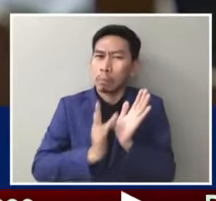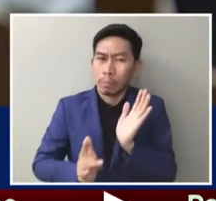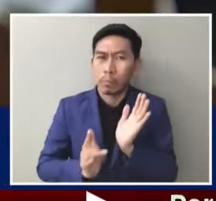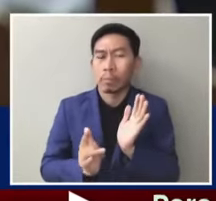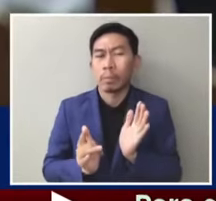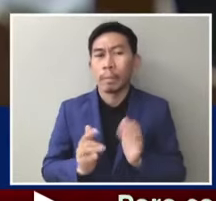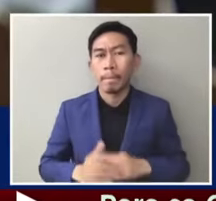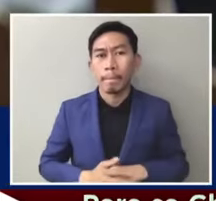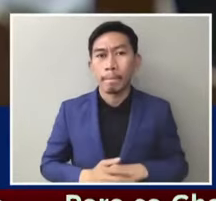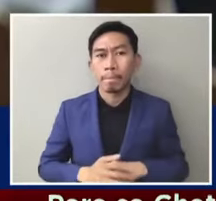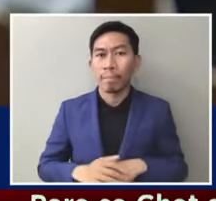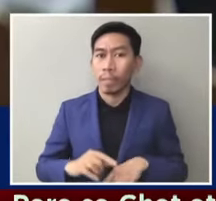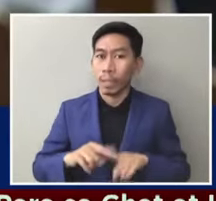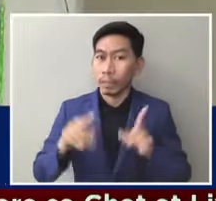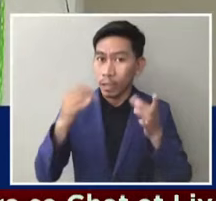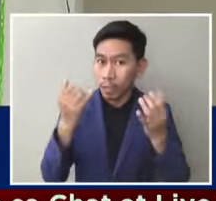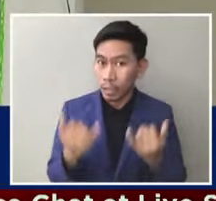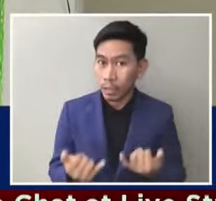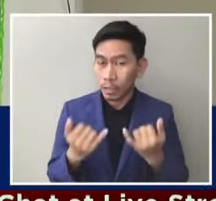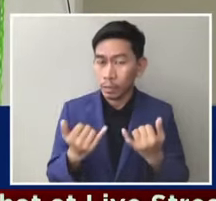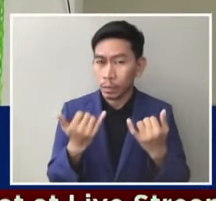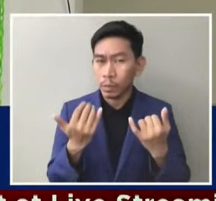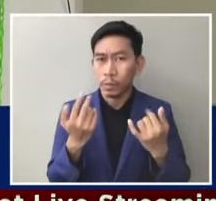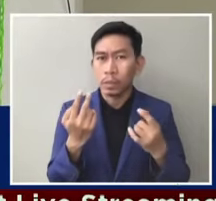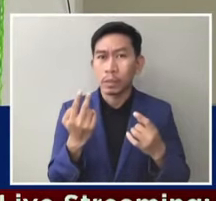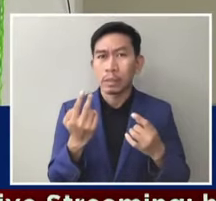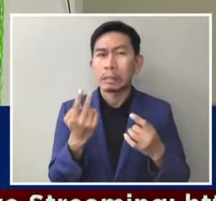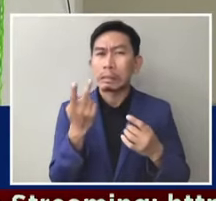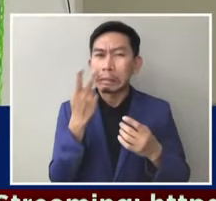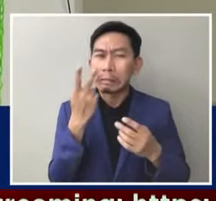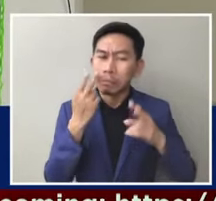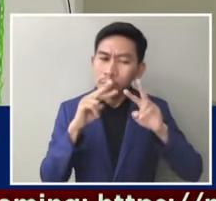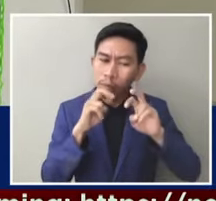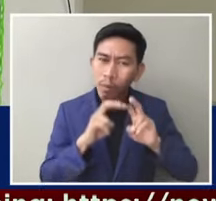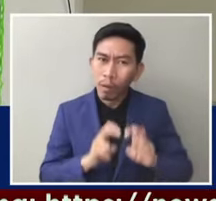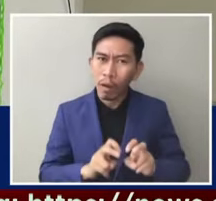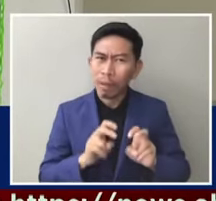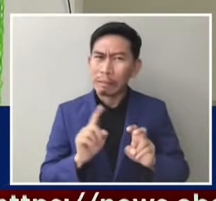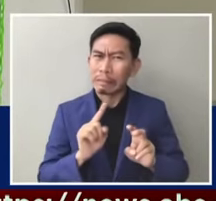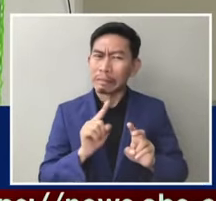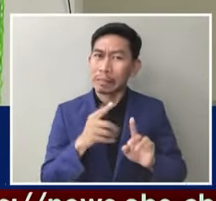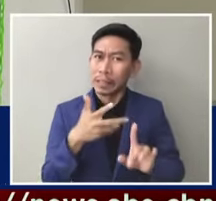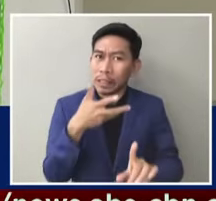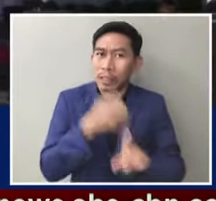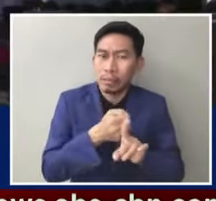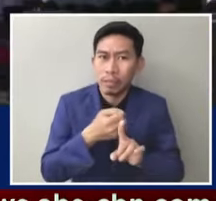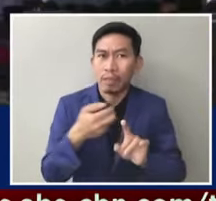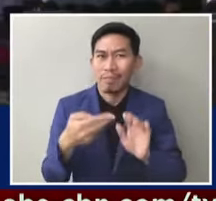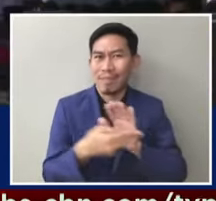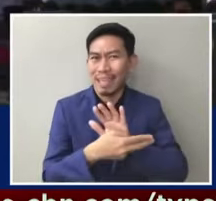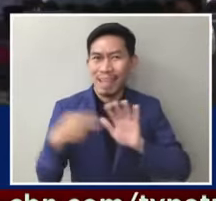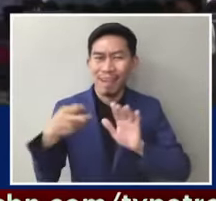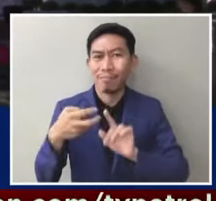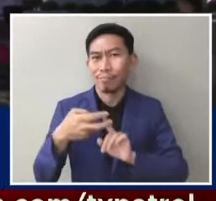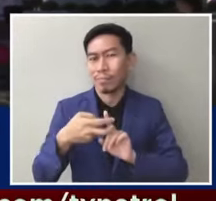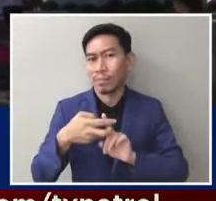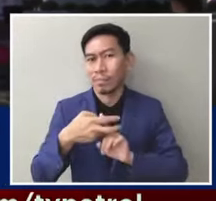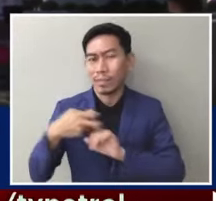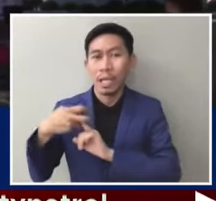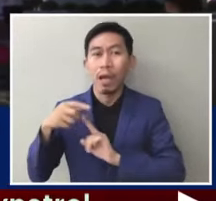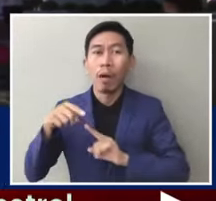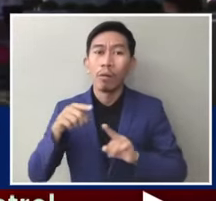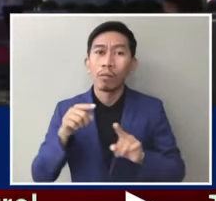sa ngayon ay inaalam pa ang lawak pa ng nangyaring pangahak at kung gaano na ito katagal at kung